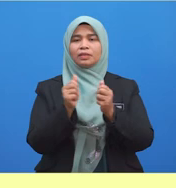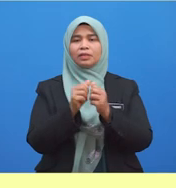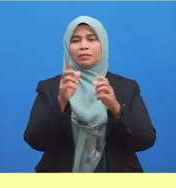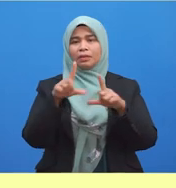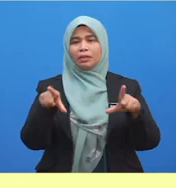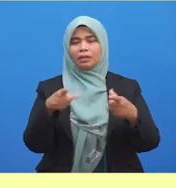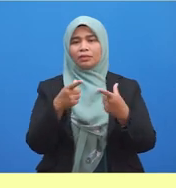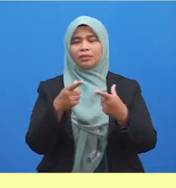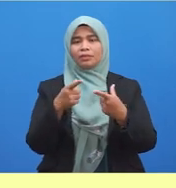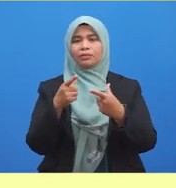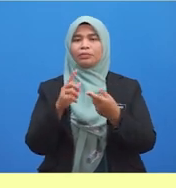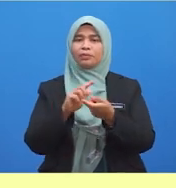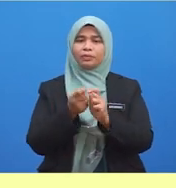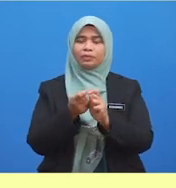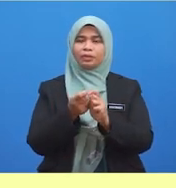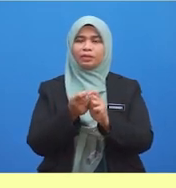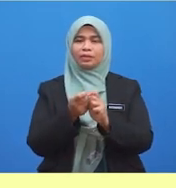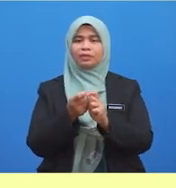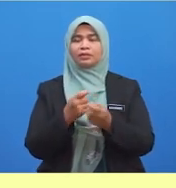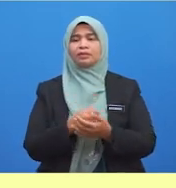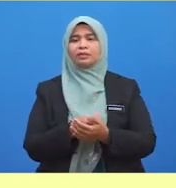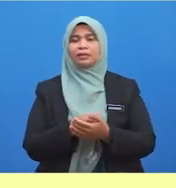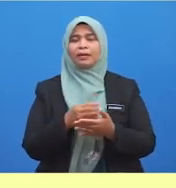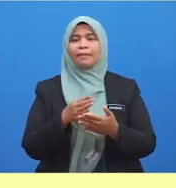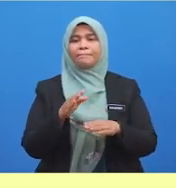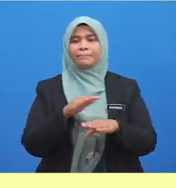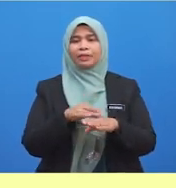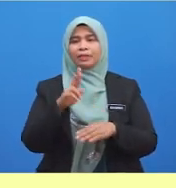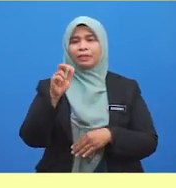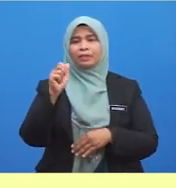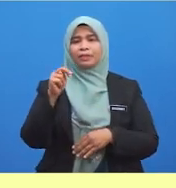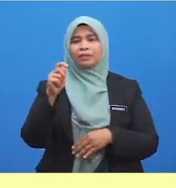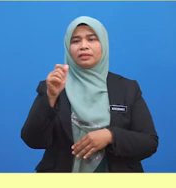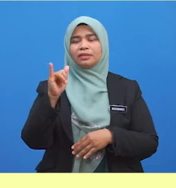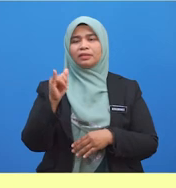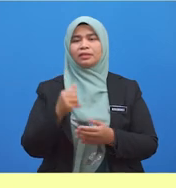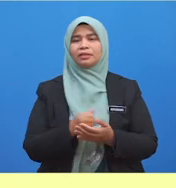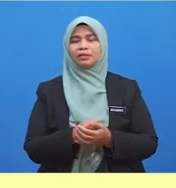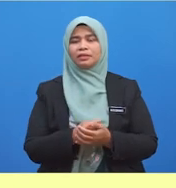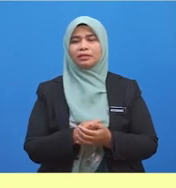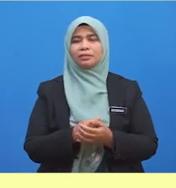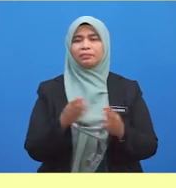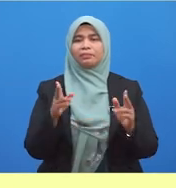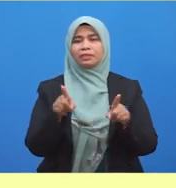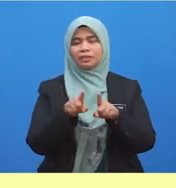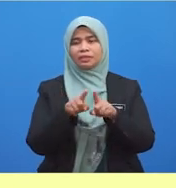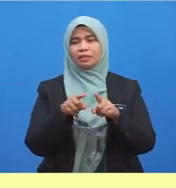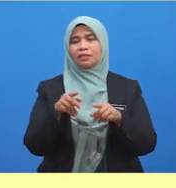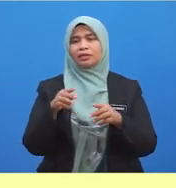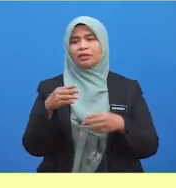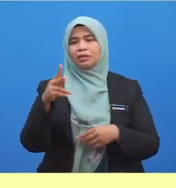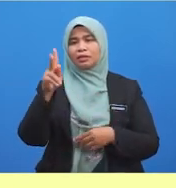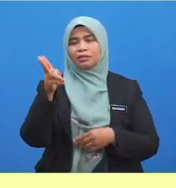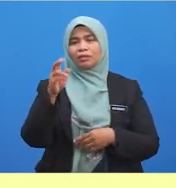berlakunya pertukaran segmen pada rantai DNA pada pasangan homolog atau